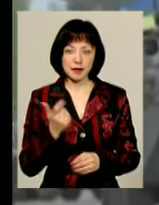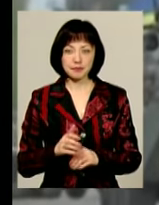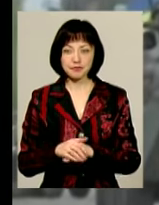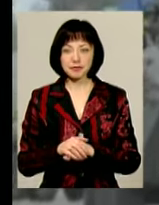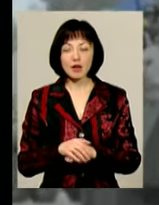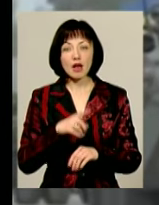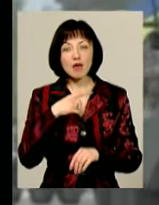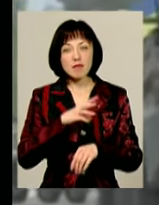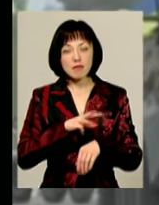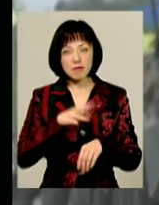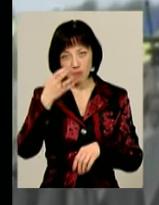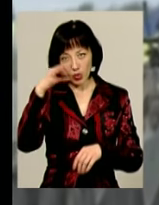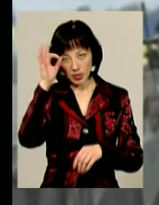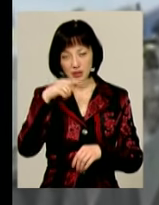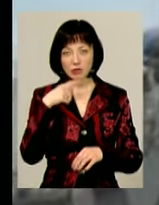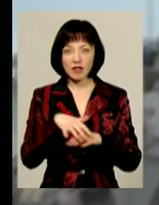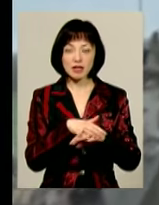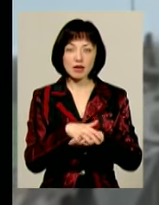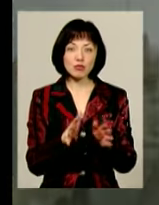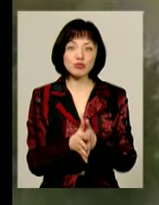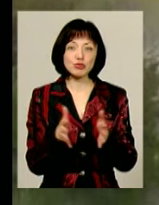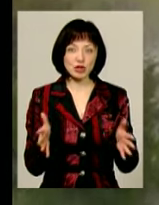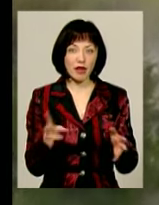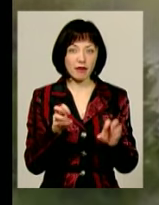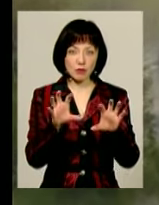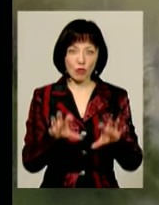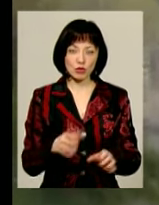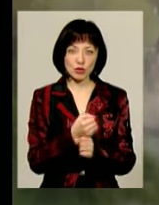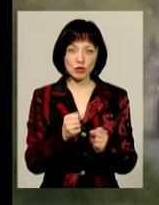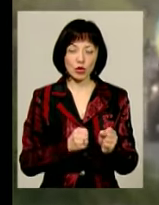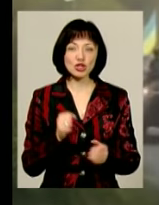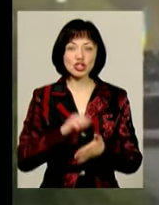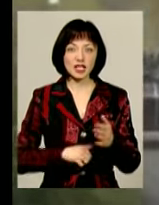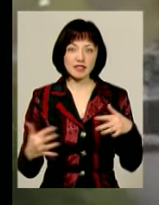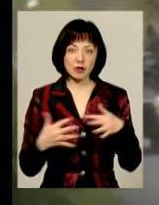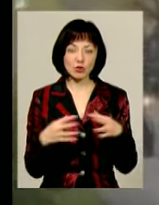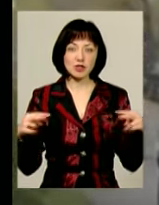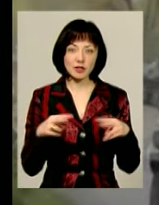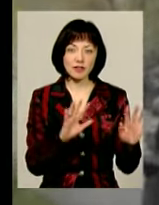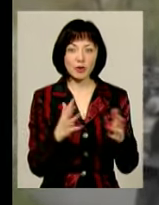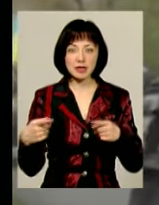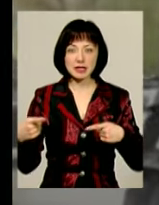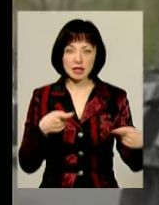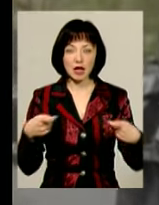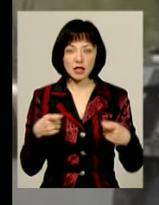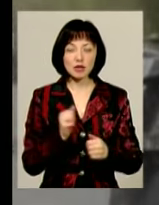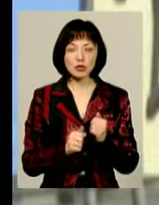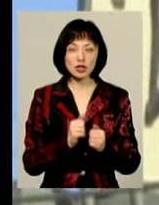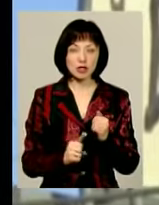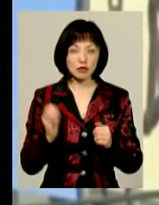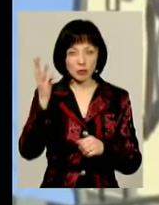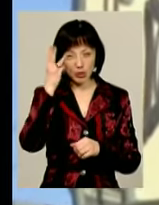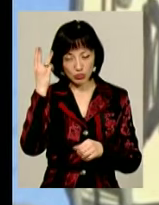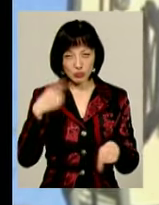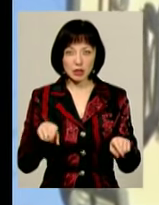відомстві зазначають, у населення побільшало нелегальної зброї. Усе через війну. Свідчення тому – випадки стрілянини, що почастішили як в